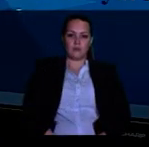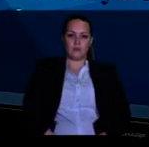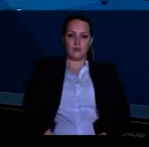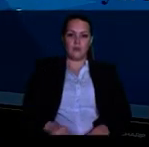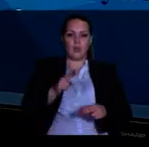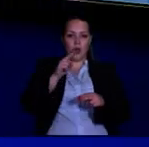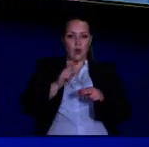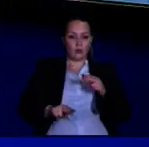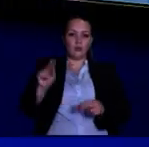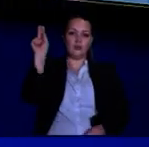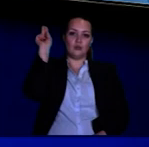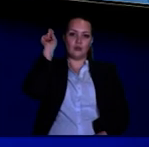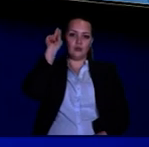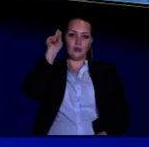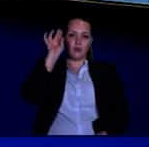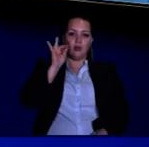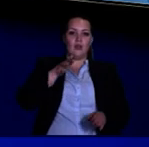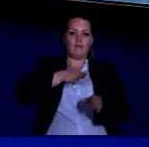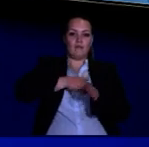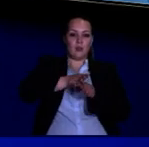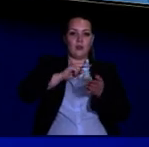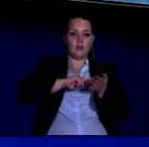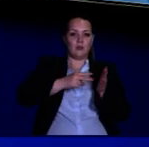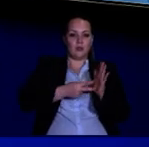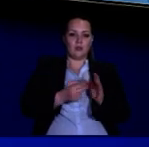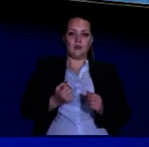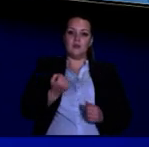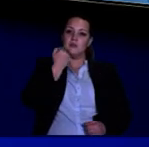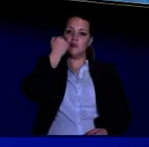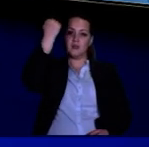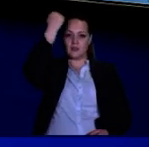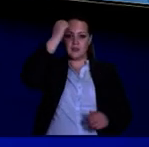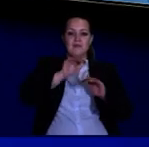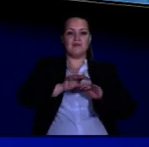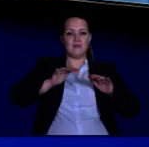Окончен урок и выполнен план. Спасибо, ребята,